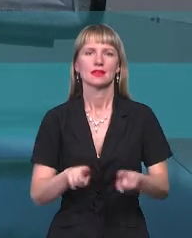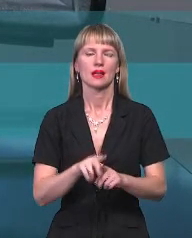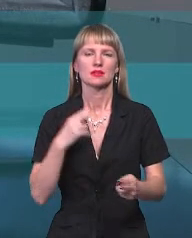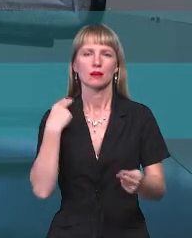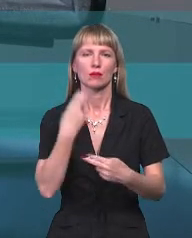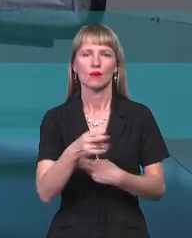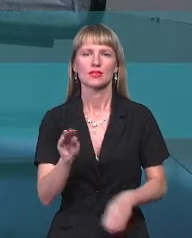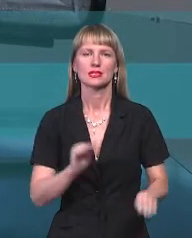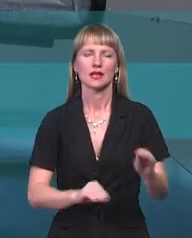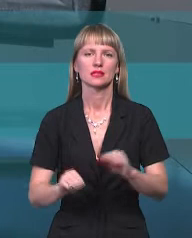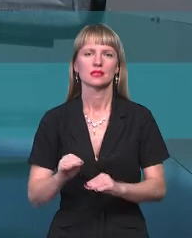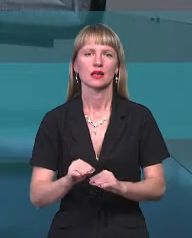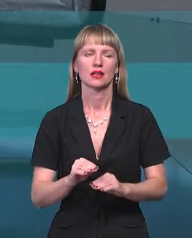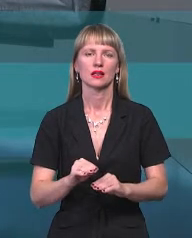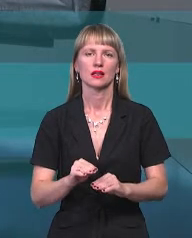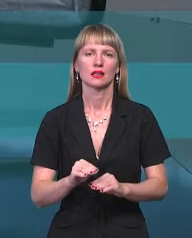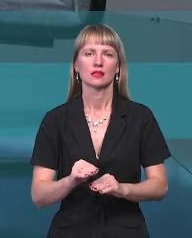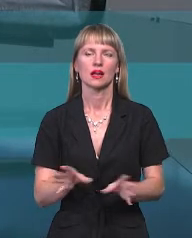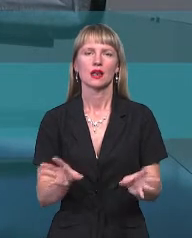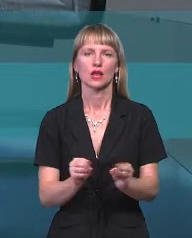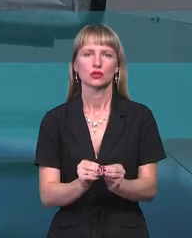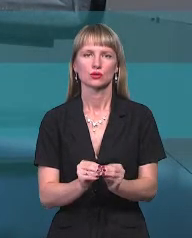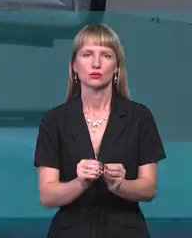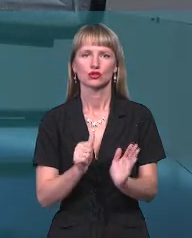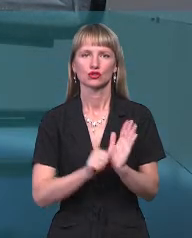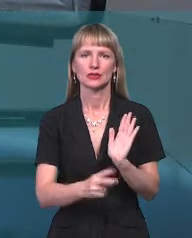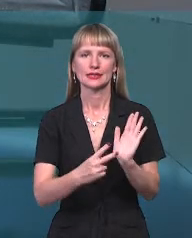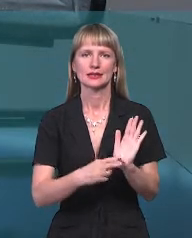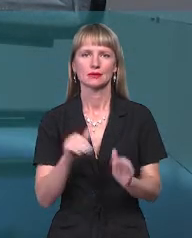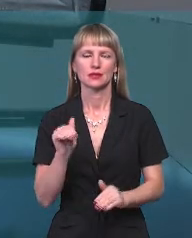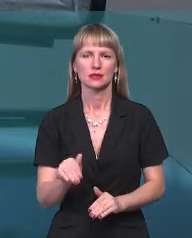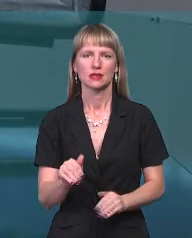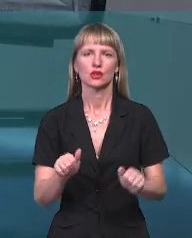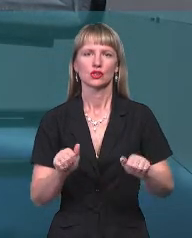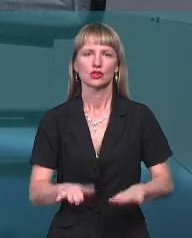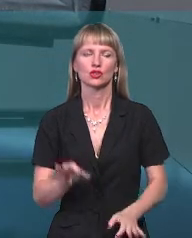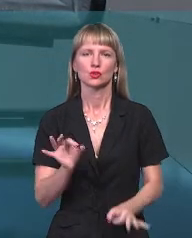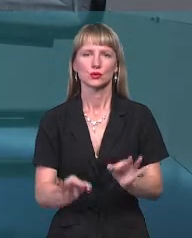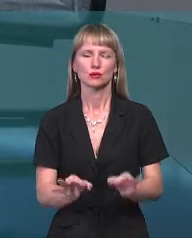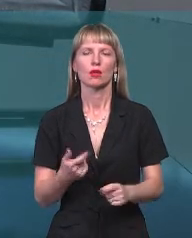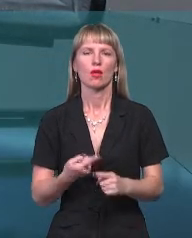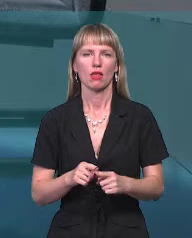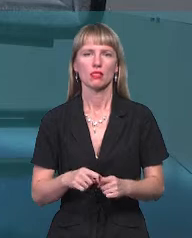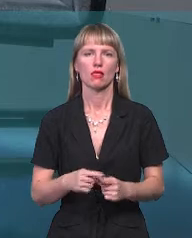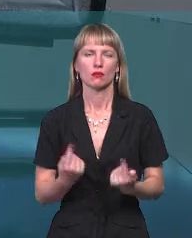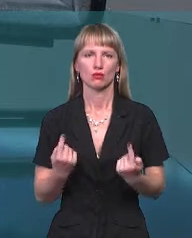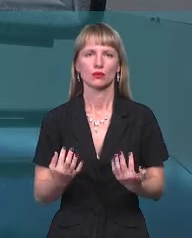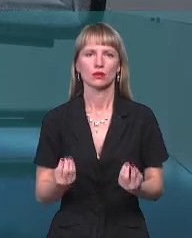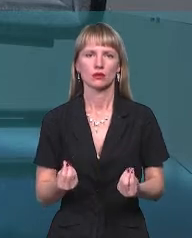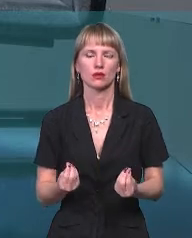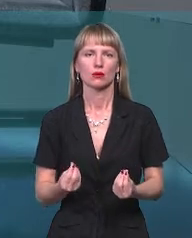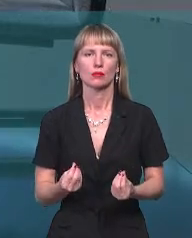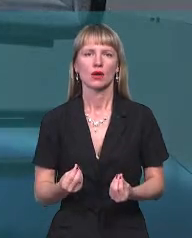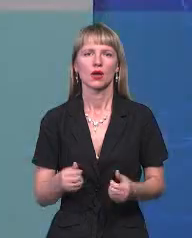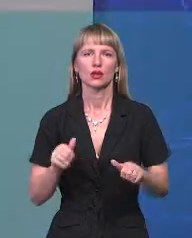заборгованість складала разом 67 тисяч. Рішенням суду, це суттєва сума. Рішенням суду